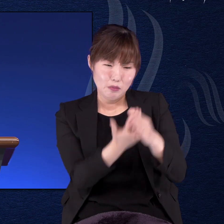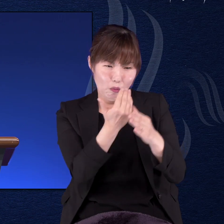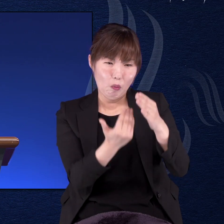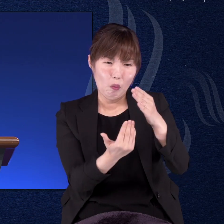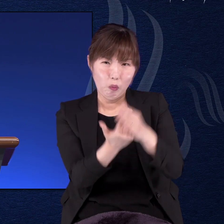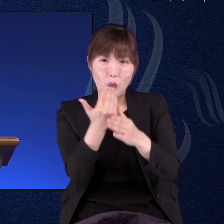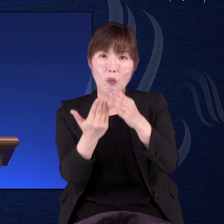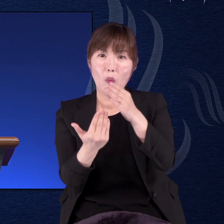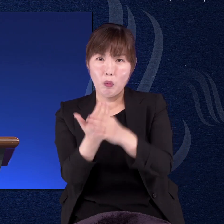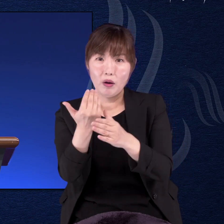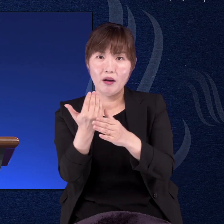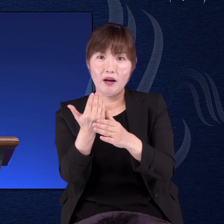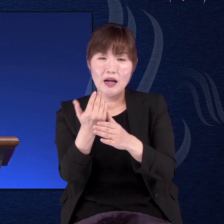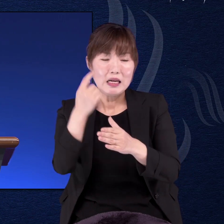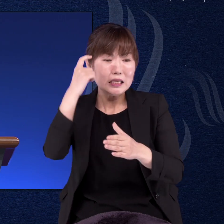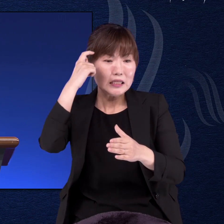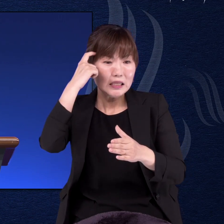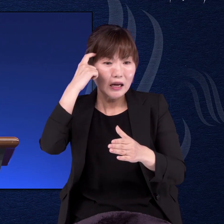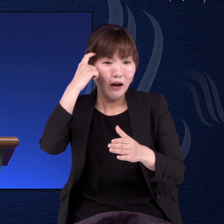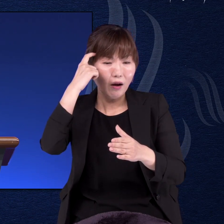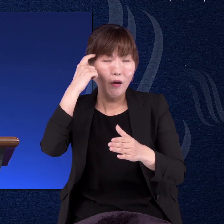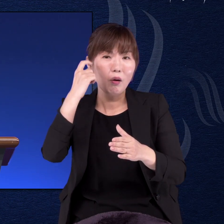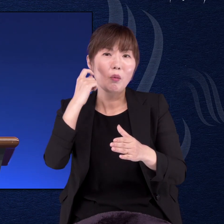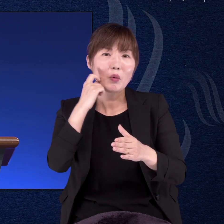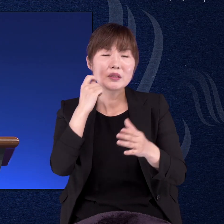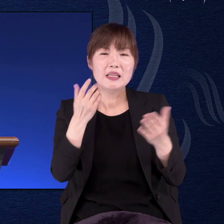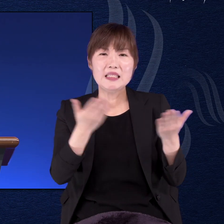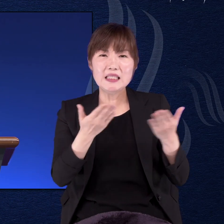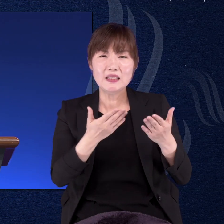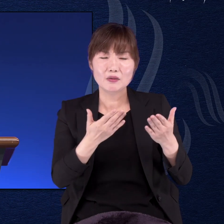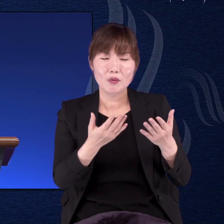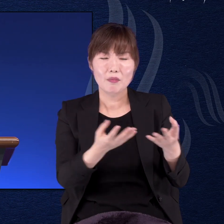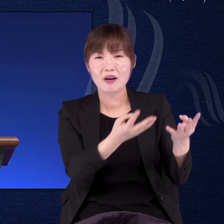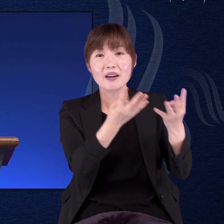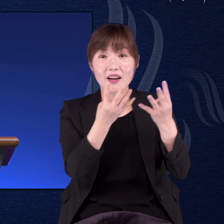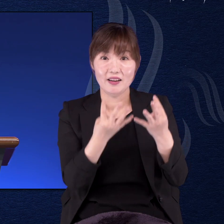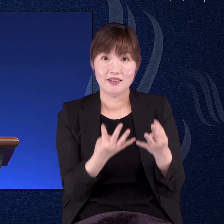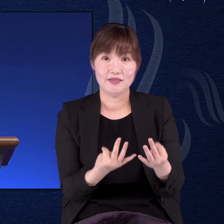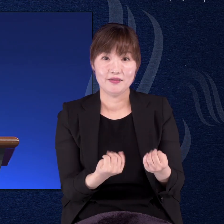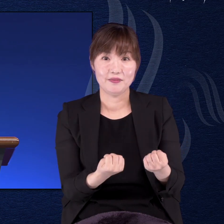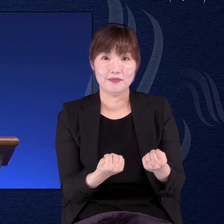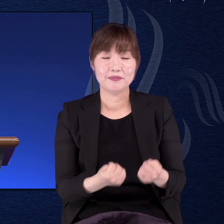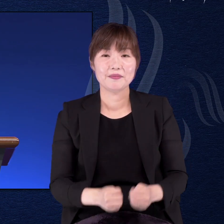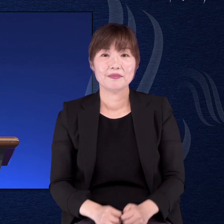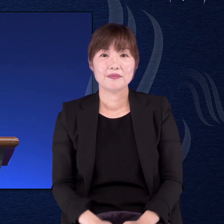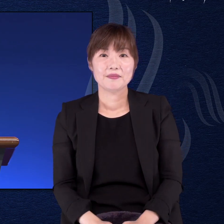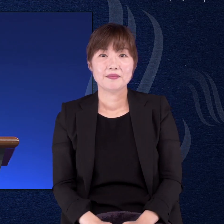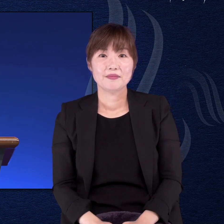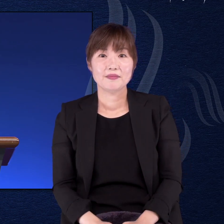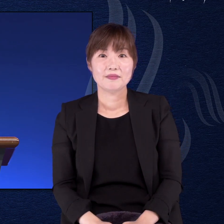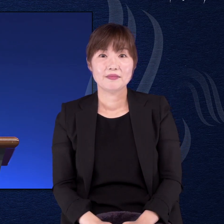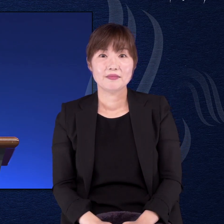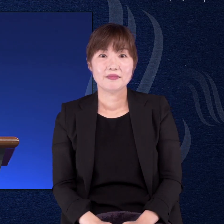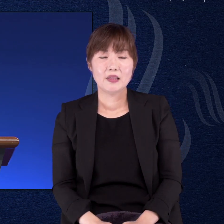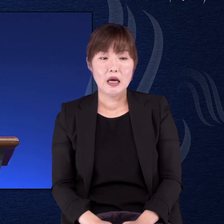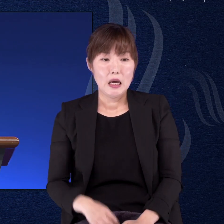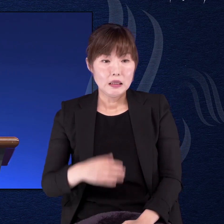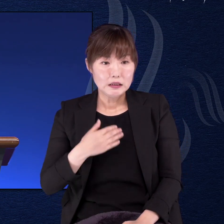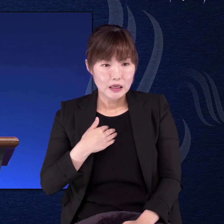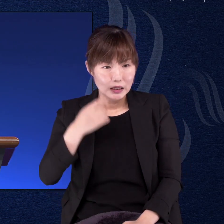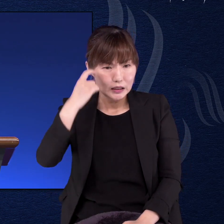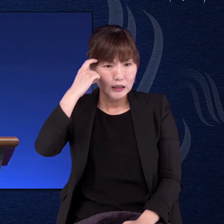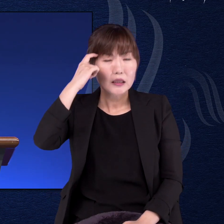일들도 벌어지죠. 그럴 때 제일 먼저 저를 돌아봐요. 하나님이 이 일을 통해서 내가 뭘 깨닫기를